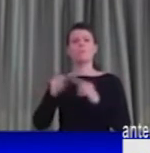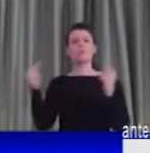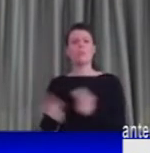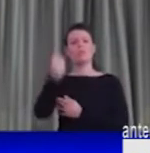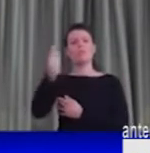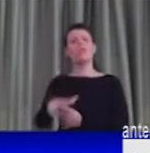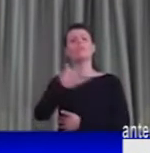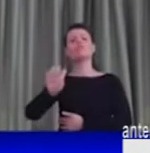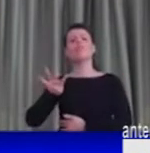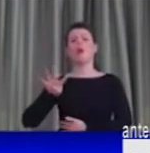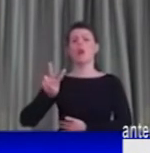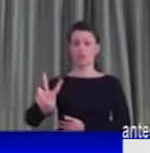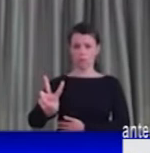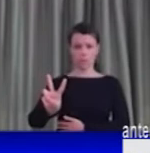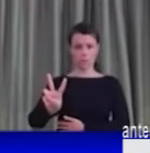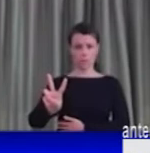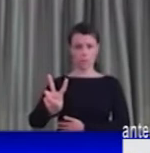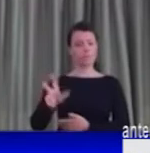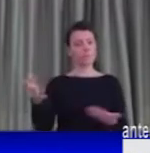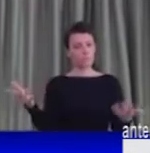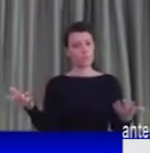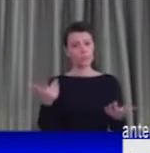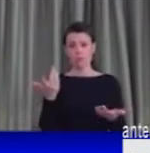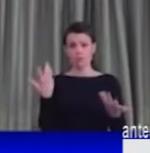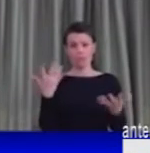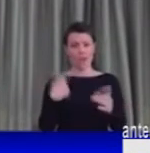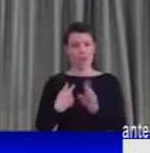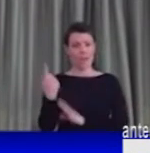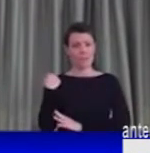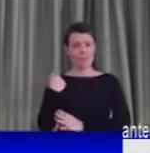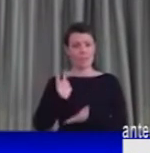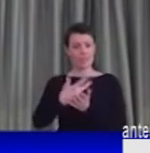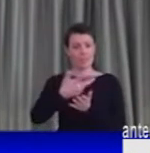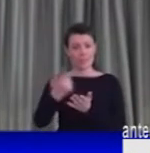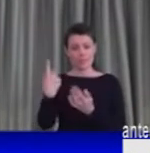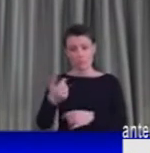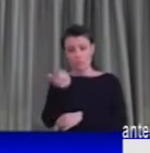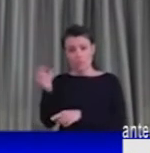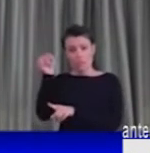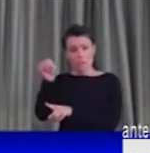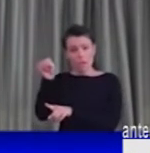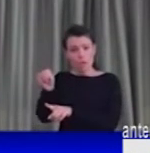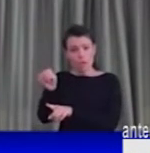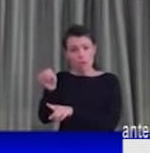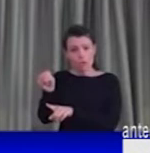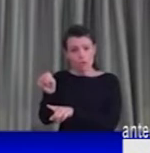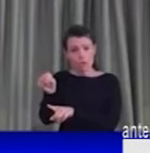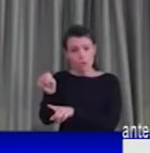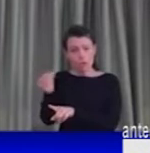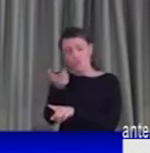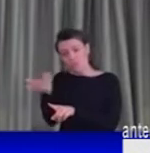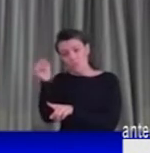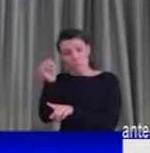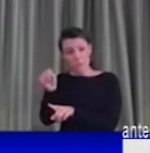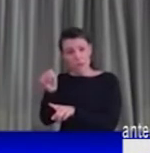1.342, anche qui, come vi ho testimoniato ieri, questo dato sono dati che tengono in considerazione le persone